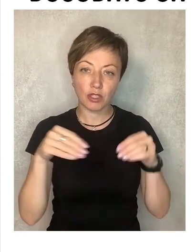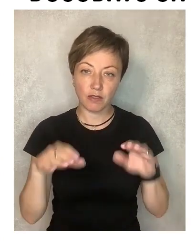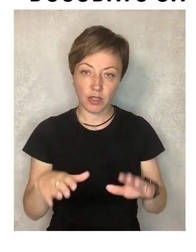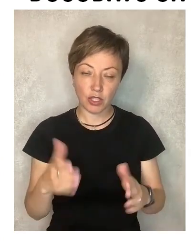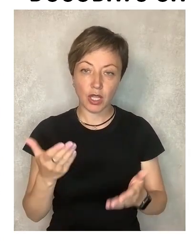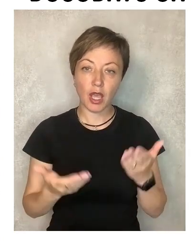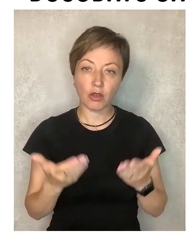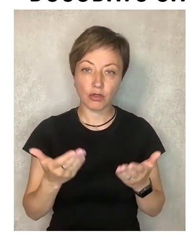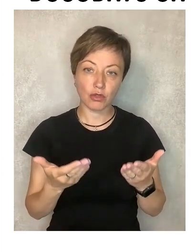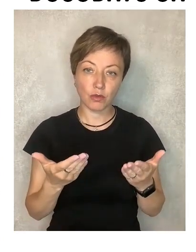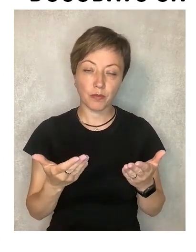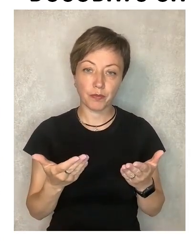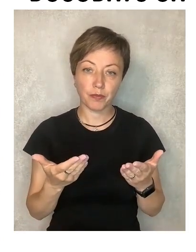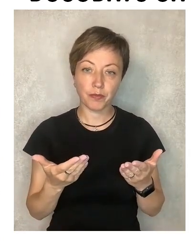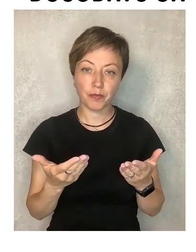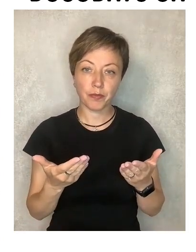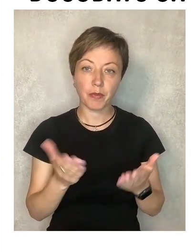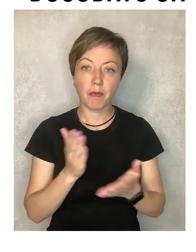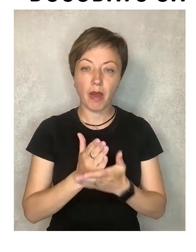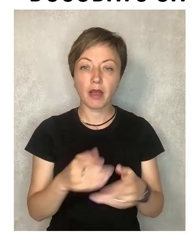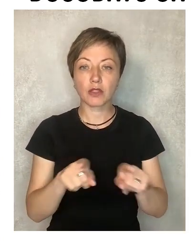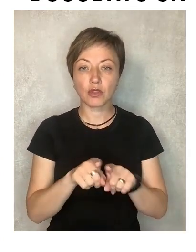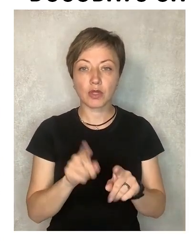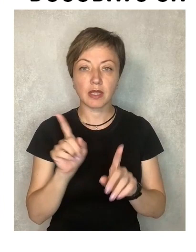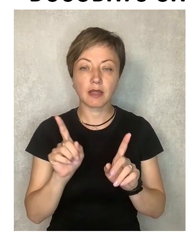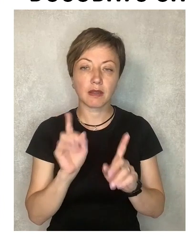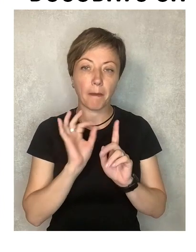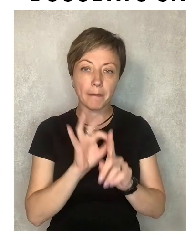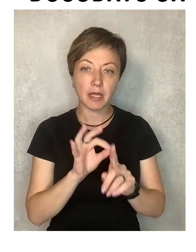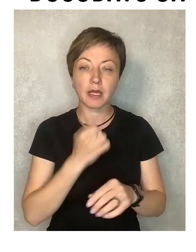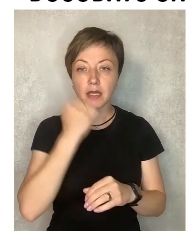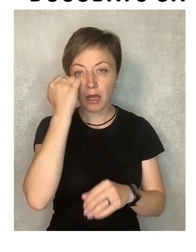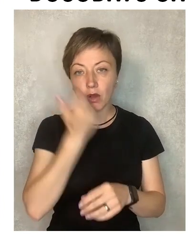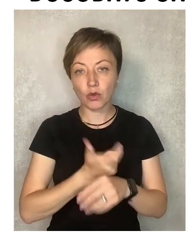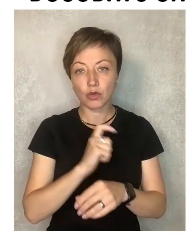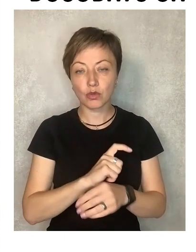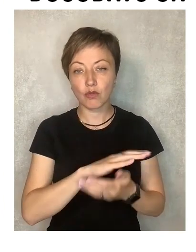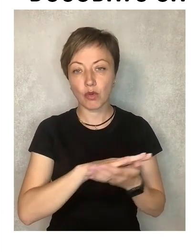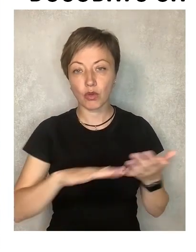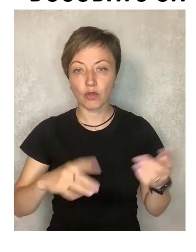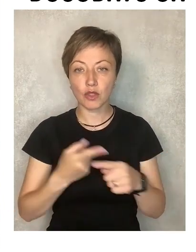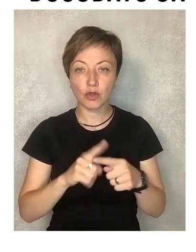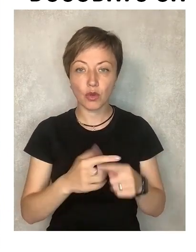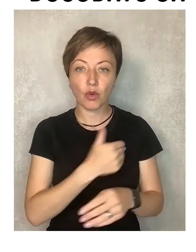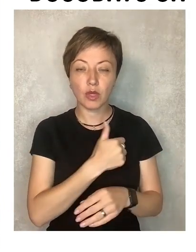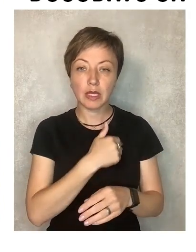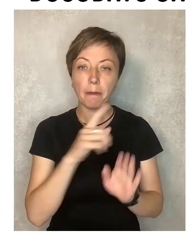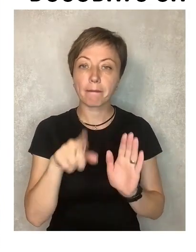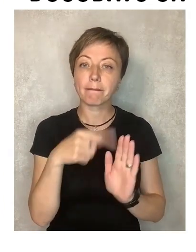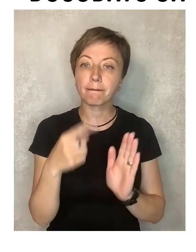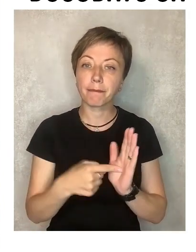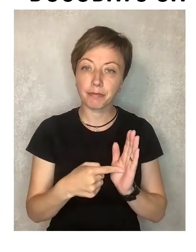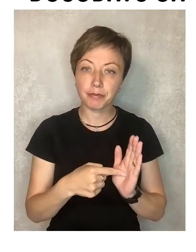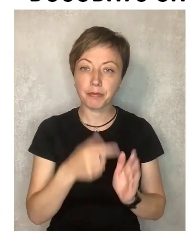ну, якщо ви маєте щось таке на меті. Дякую дуже. Якраз в продовженні цього хотіла б поставити питання пані Дар'ї,